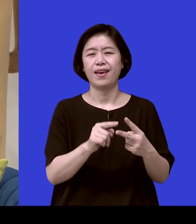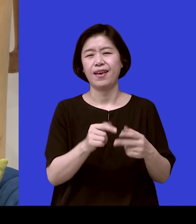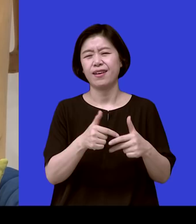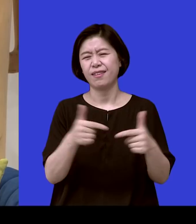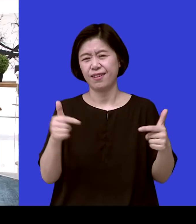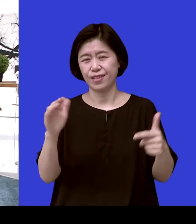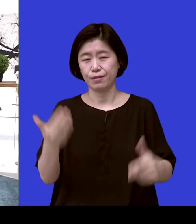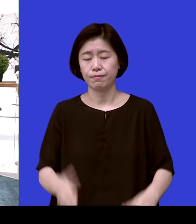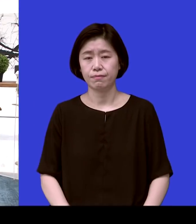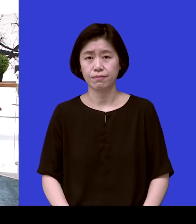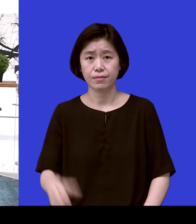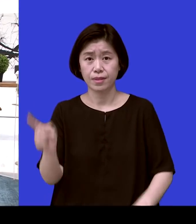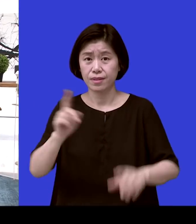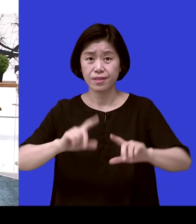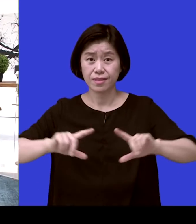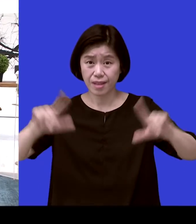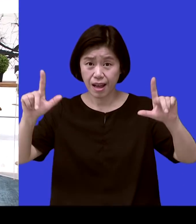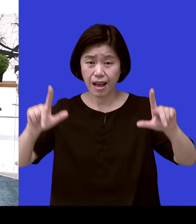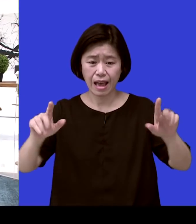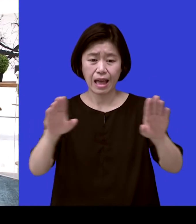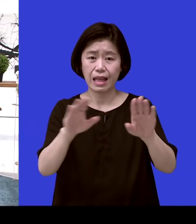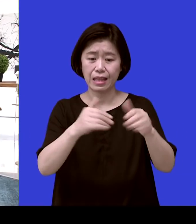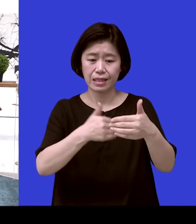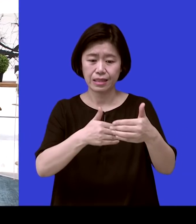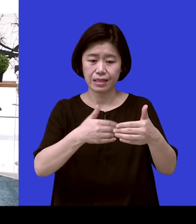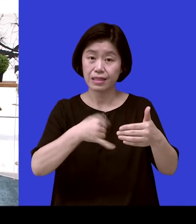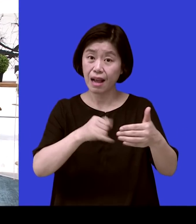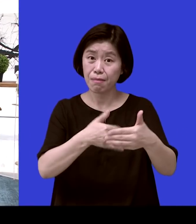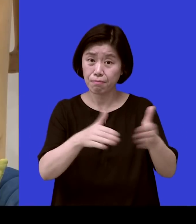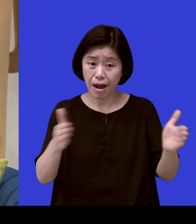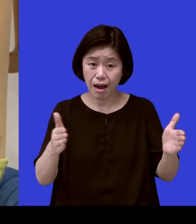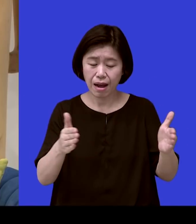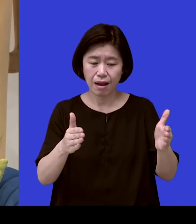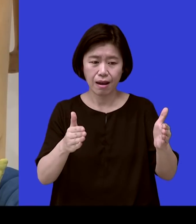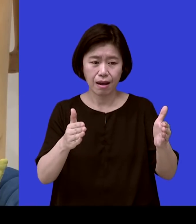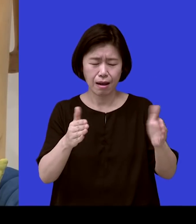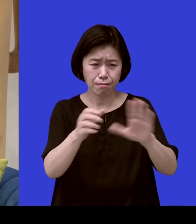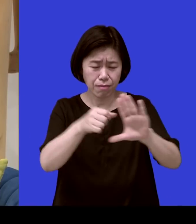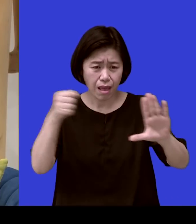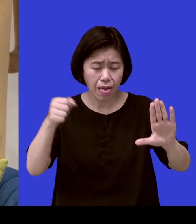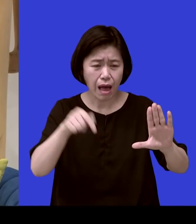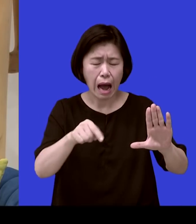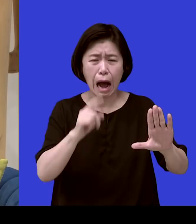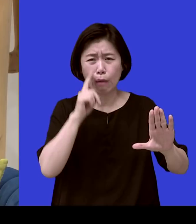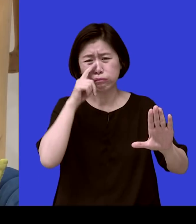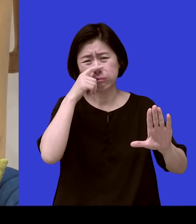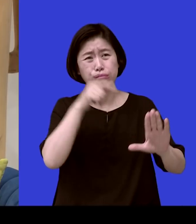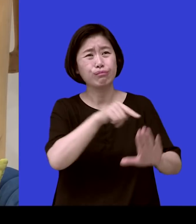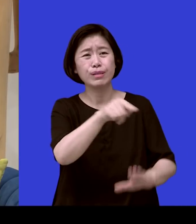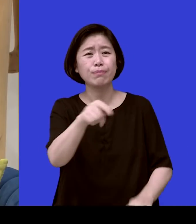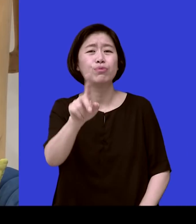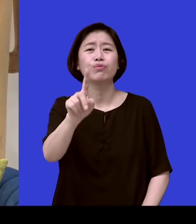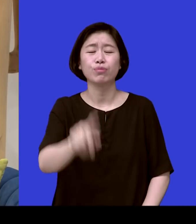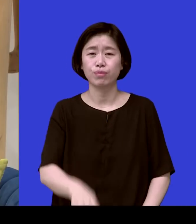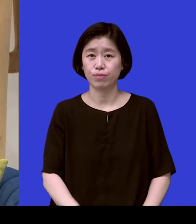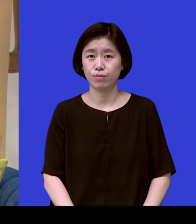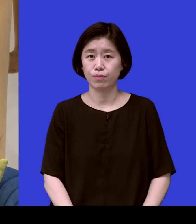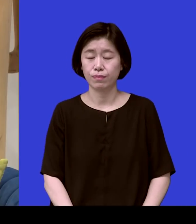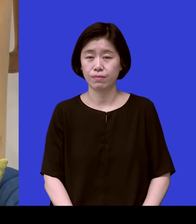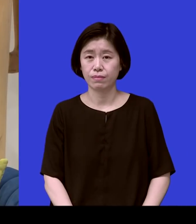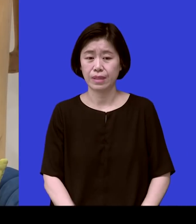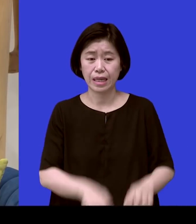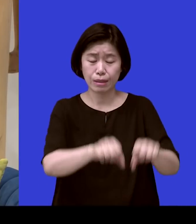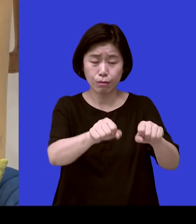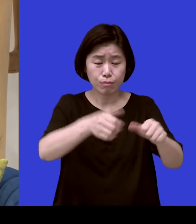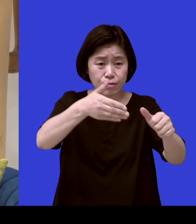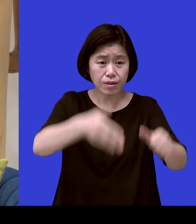아이 방이 너무 지저분하니까 네, 네. 제가 아유 여기 얘나 이 방 좀 치웠으면 좋겠다. 예, 그랬더니